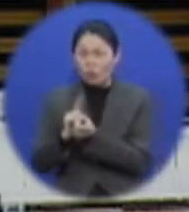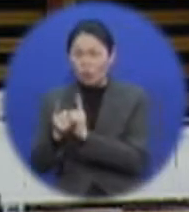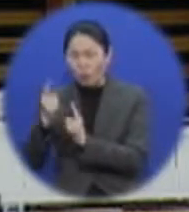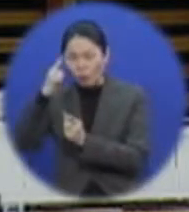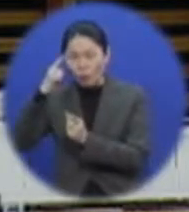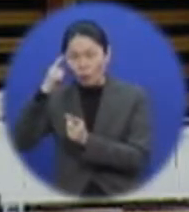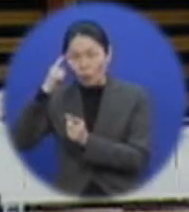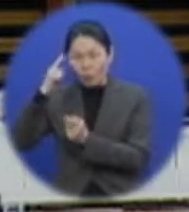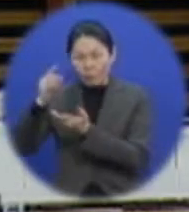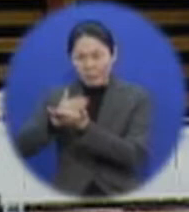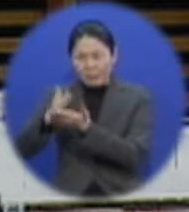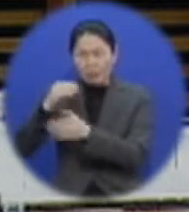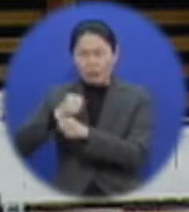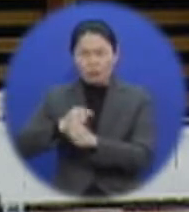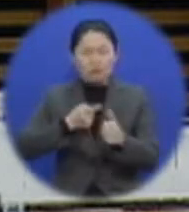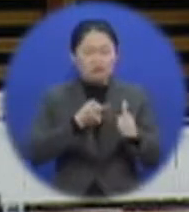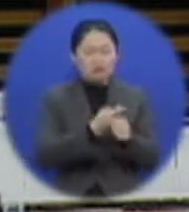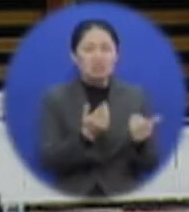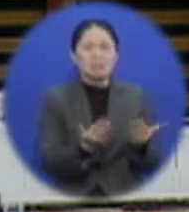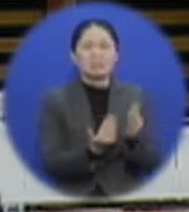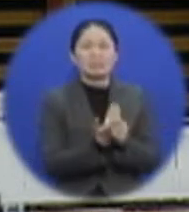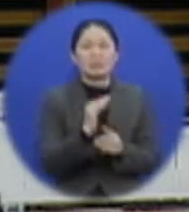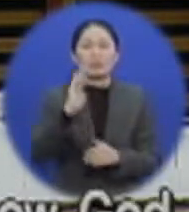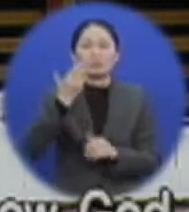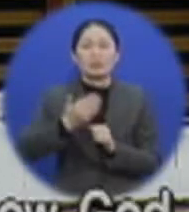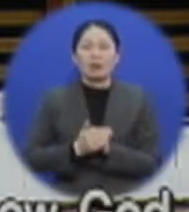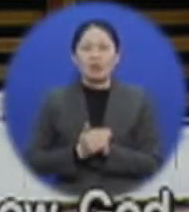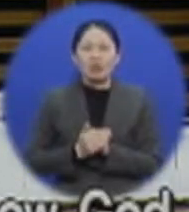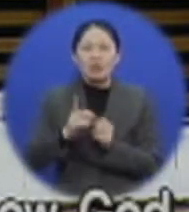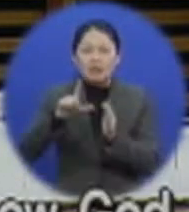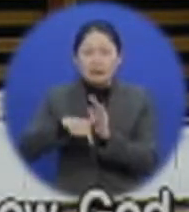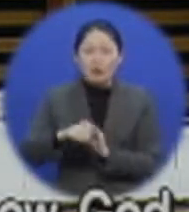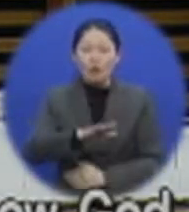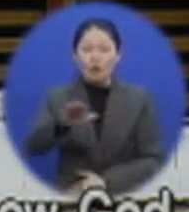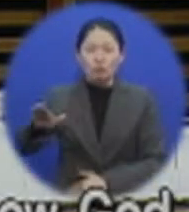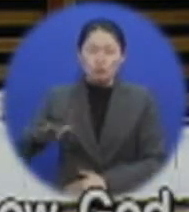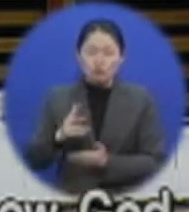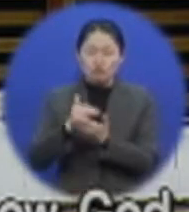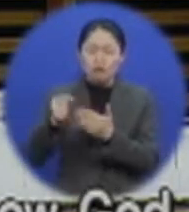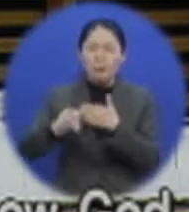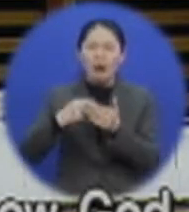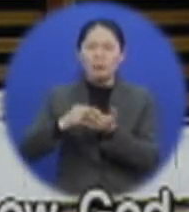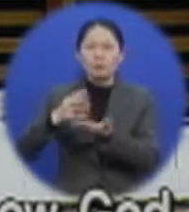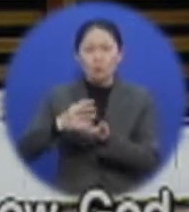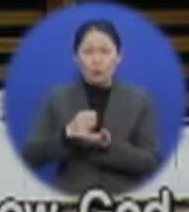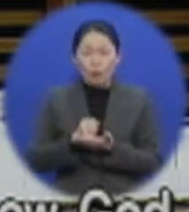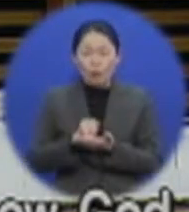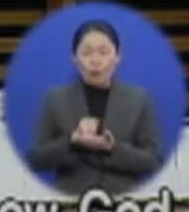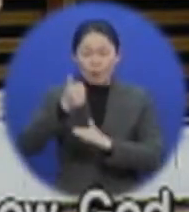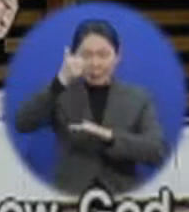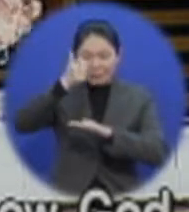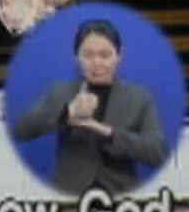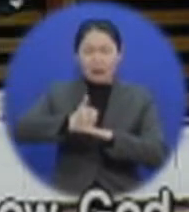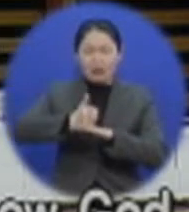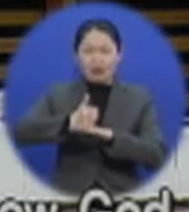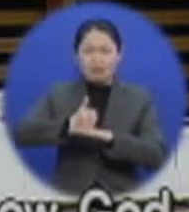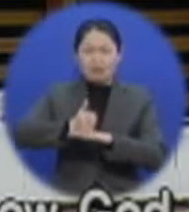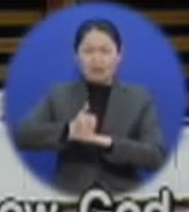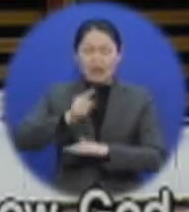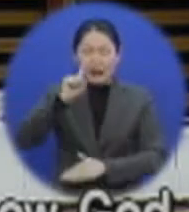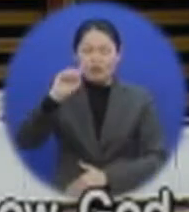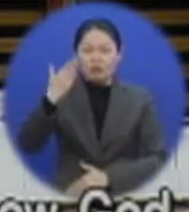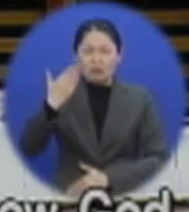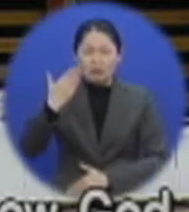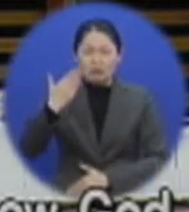그리고 서로 죽이려고 하는 일들이 일어납니다 그때 여러분들이 주님의 마음을 품고 끝까지 하나됨을